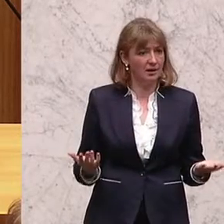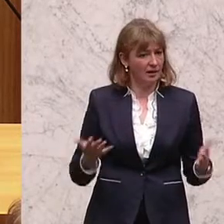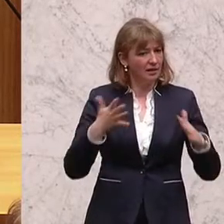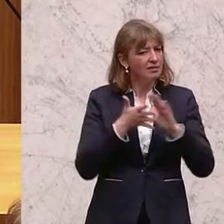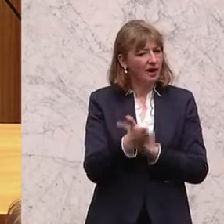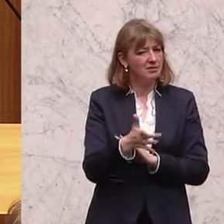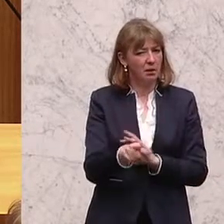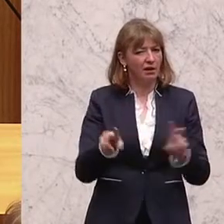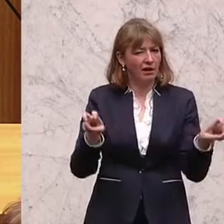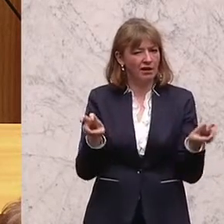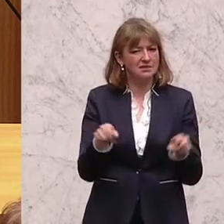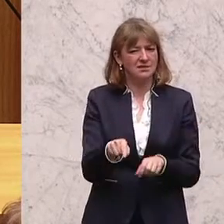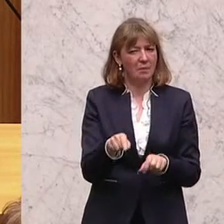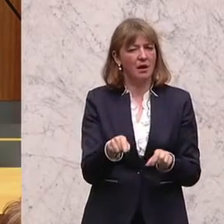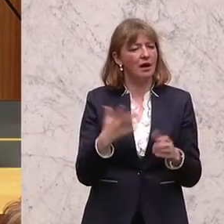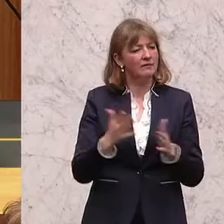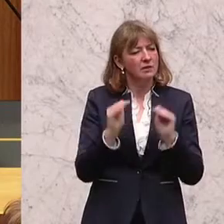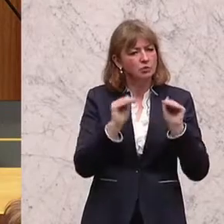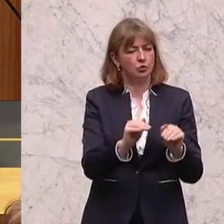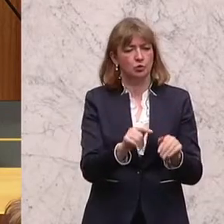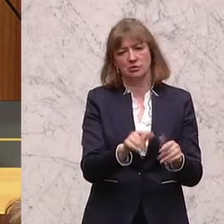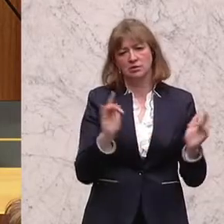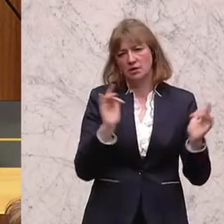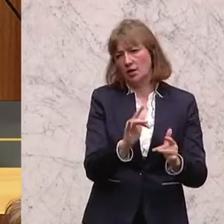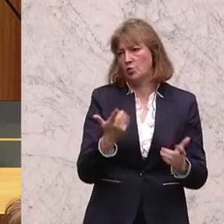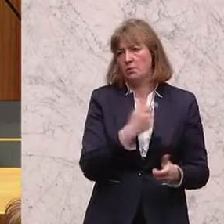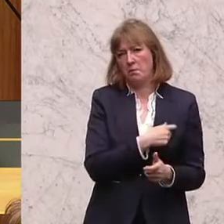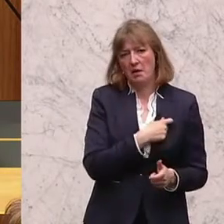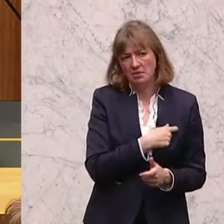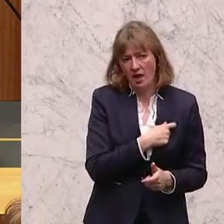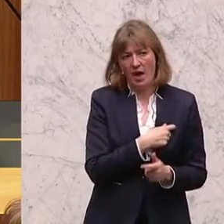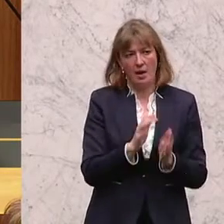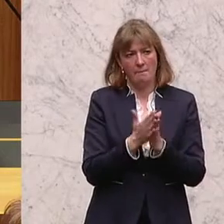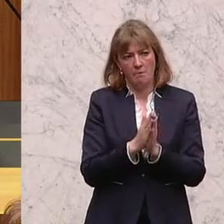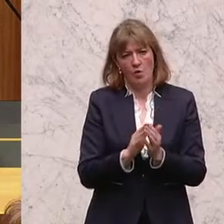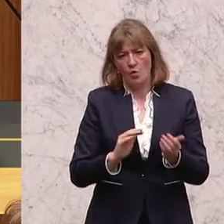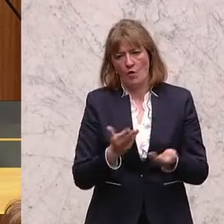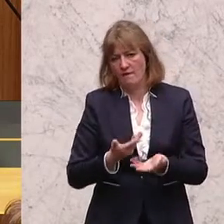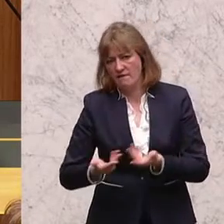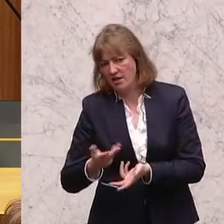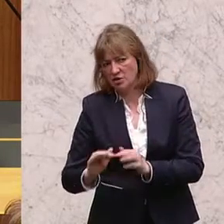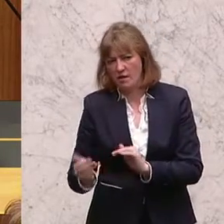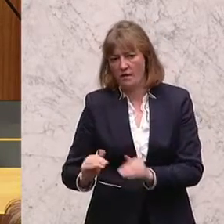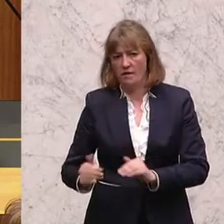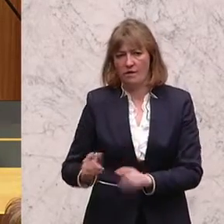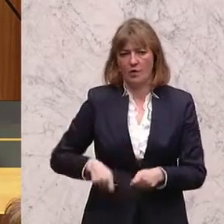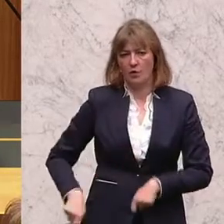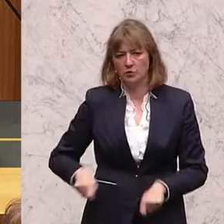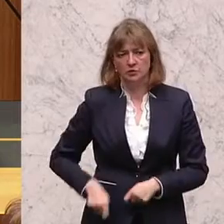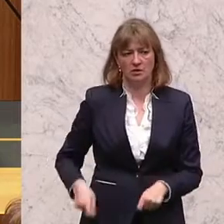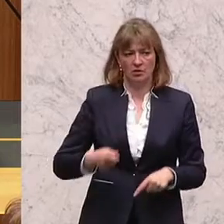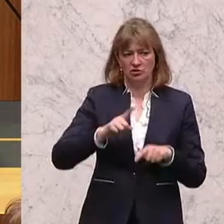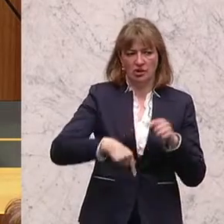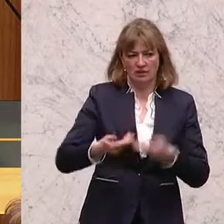ist im Wesentlichen eine Schutzvorrichtung gegenüber Parteibuchwirtschaft, Korruption, ja, Misswirtschaft in jeglicher